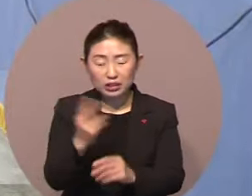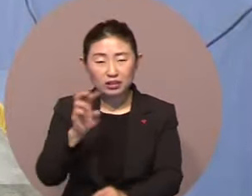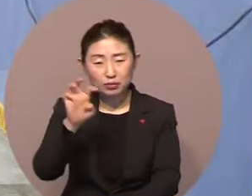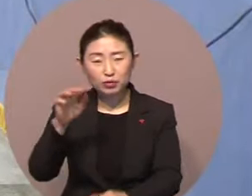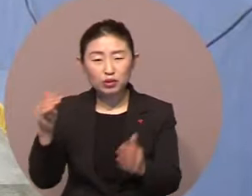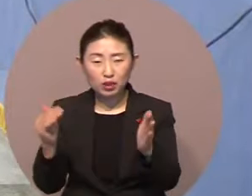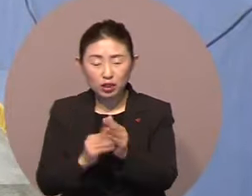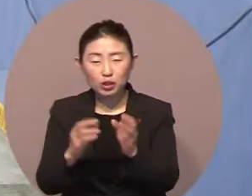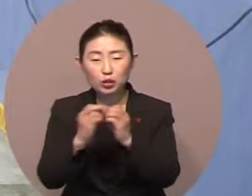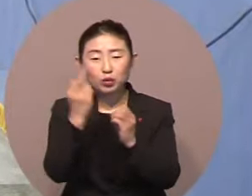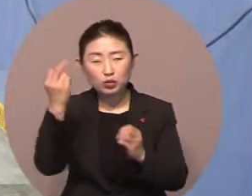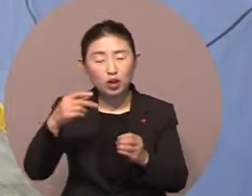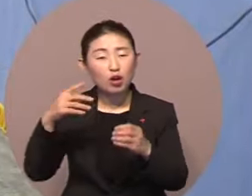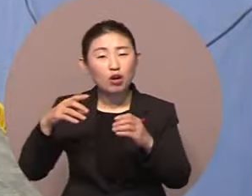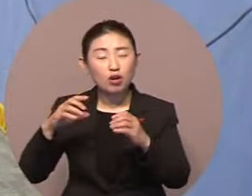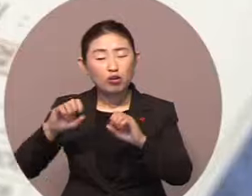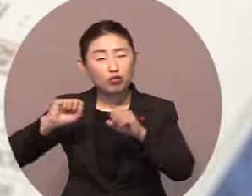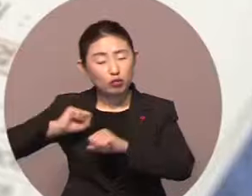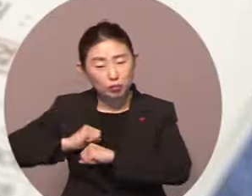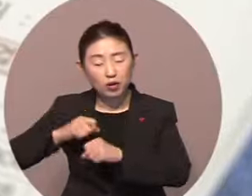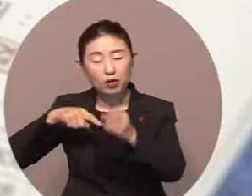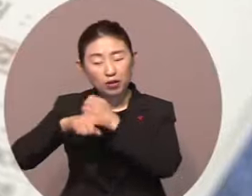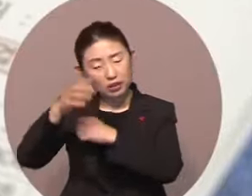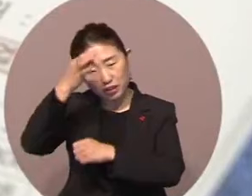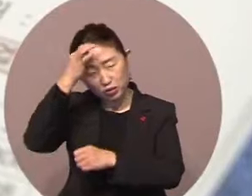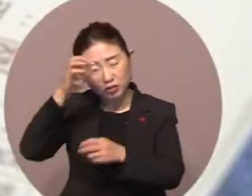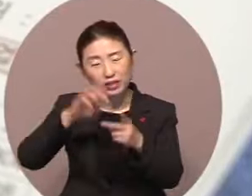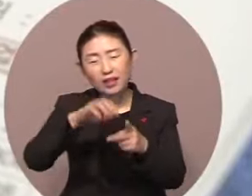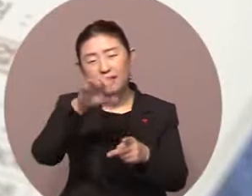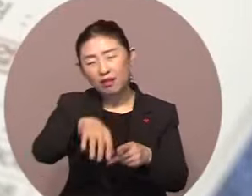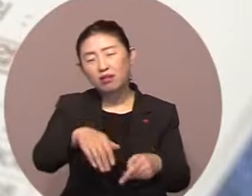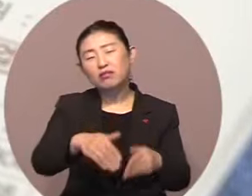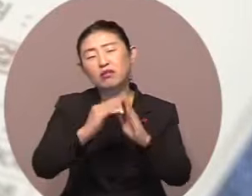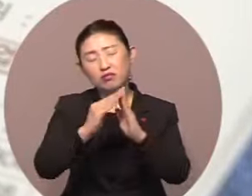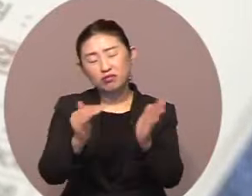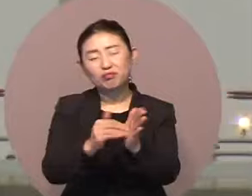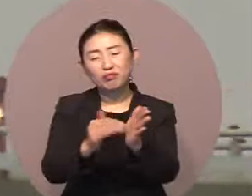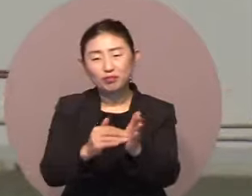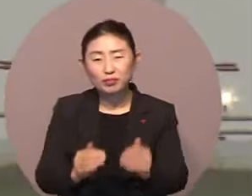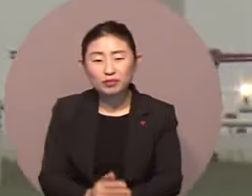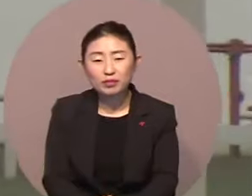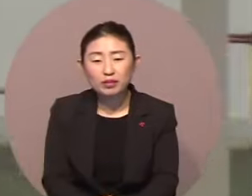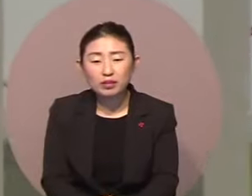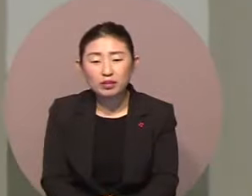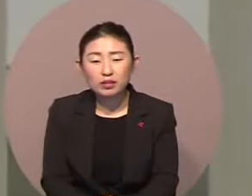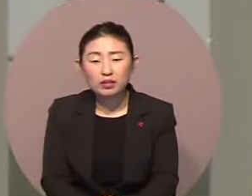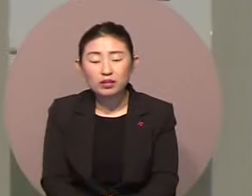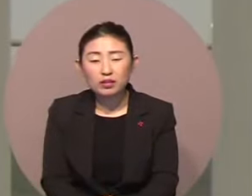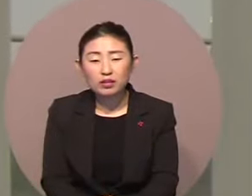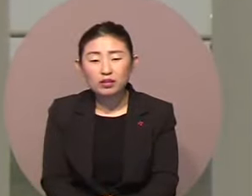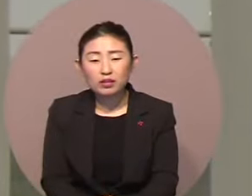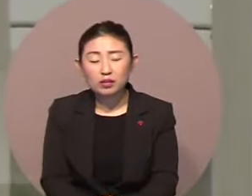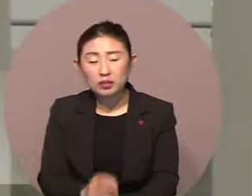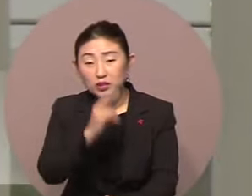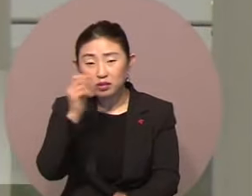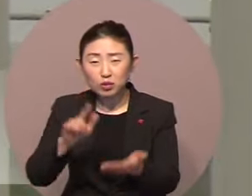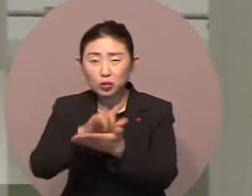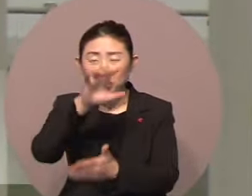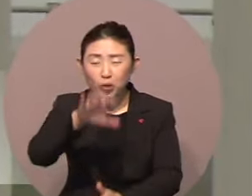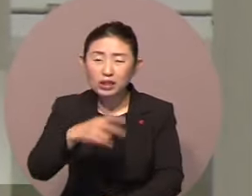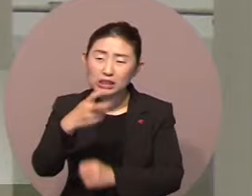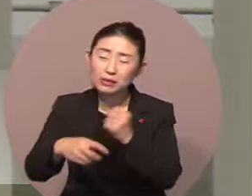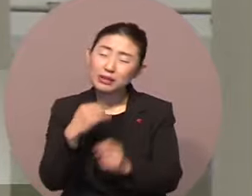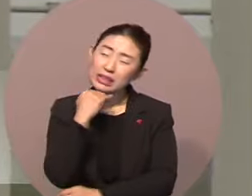2030년까지 논산에 국방미래기술연구센터를 건립하는 데 만족해야 했습니다. 서산공항 사업은 주민들의 20년